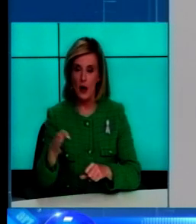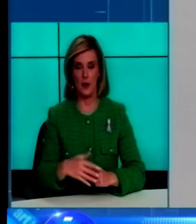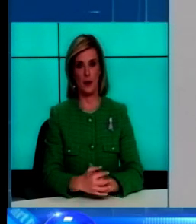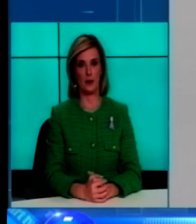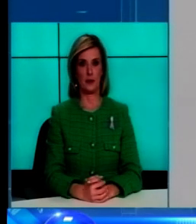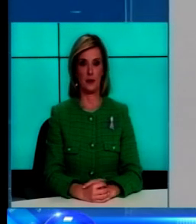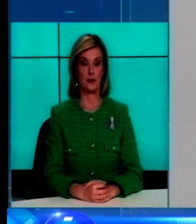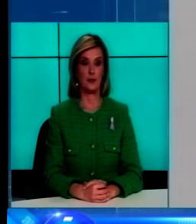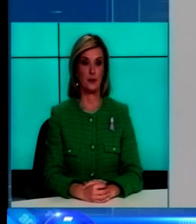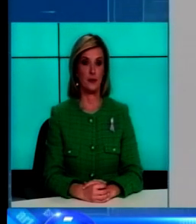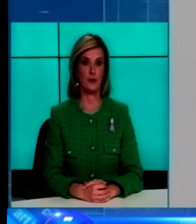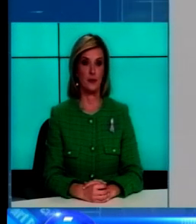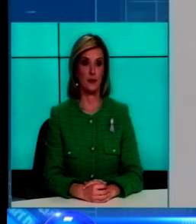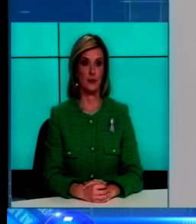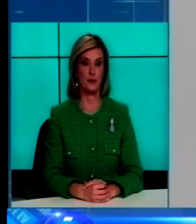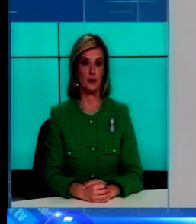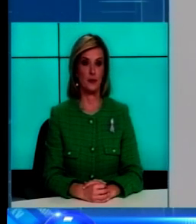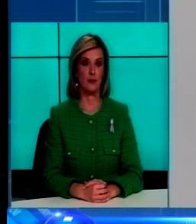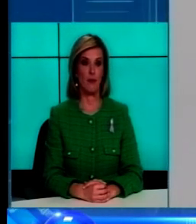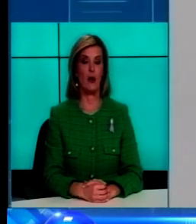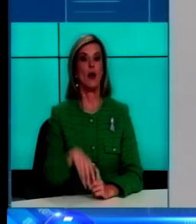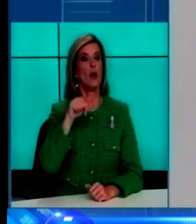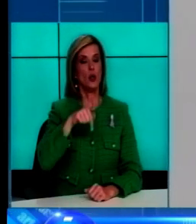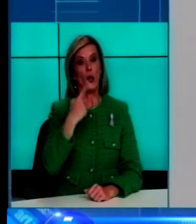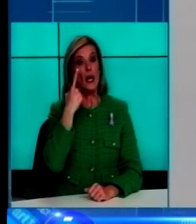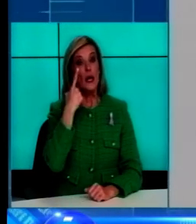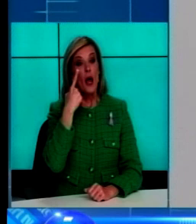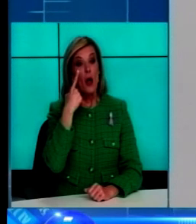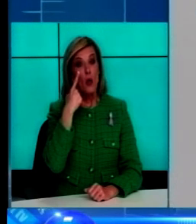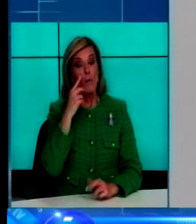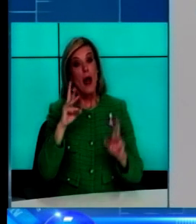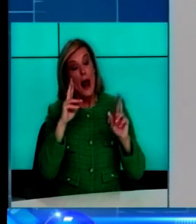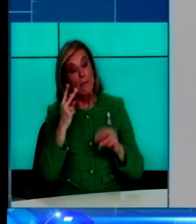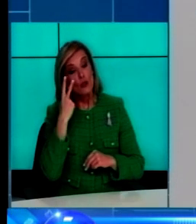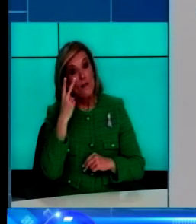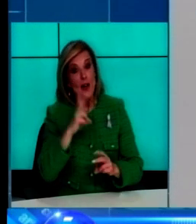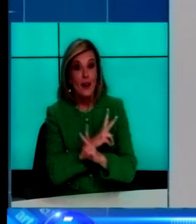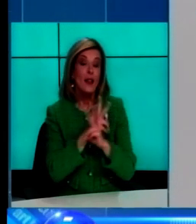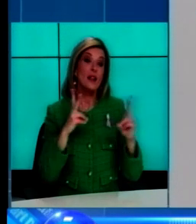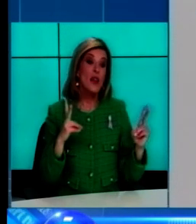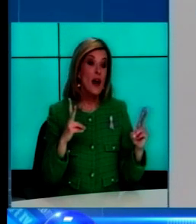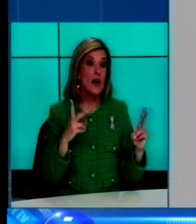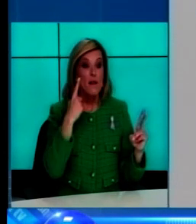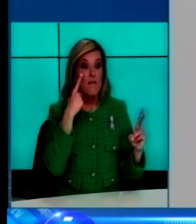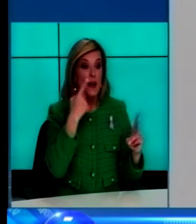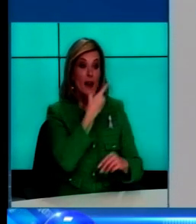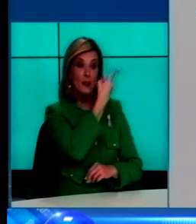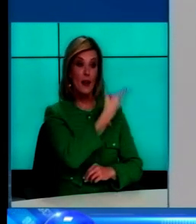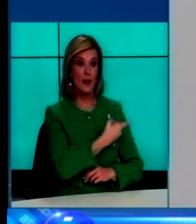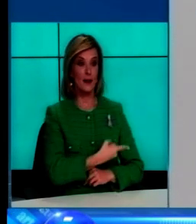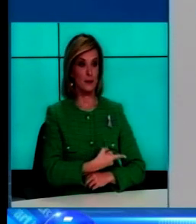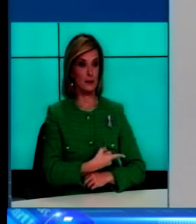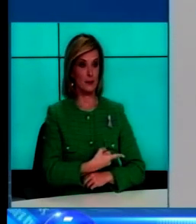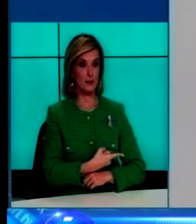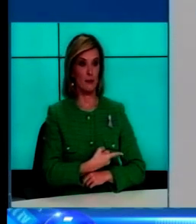επίπεδο. Προχωρώντας στην επόμενη διαφάνεια, ελπίζω να βλέπετε εδώ την αποτελεσματικότητα ανά συγκεκριμένο εμβόλιο